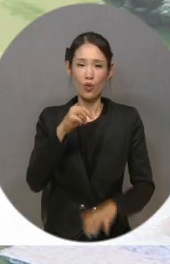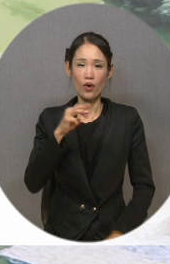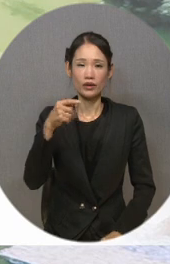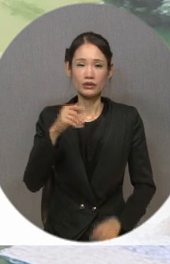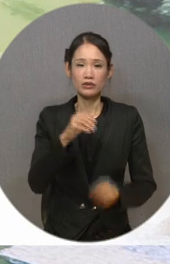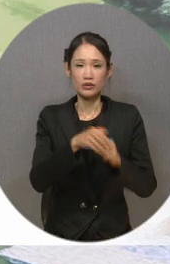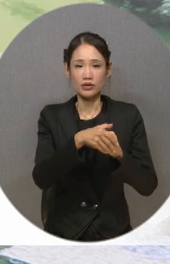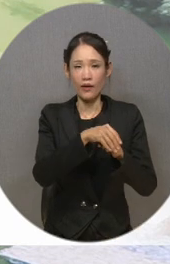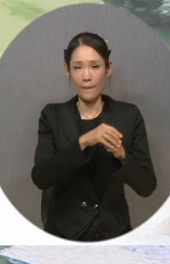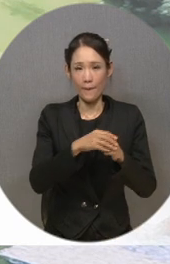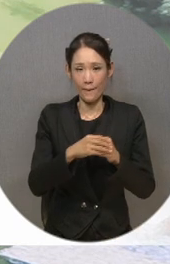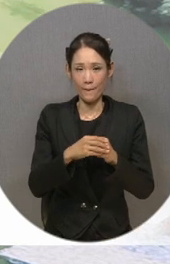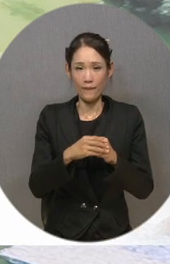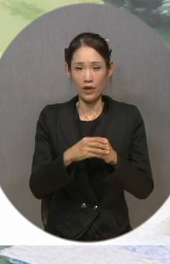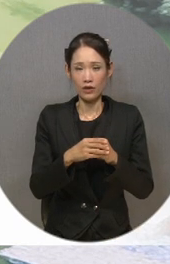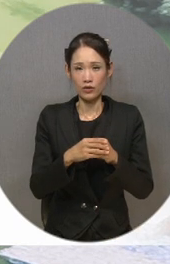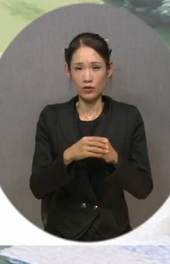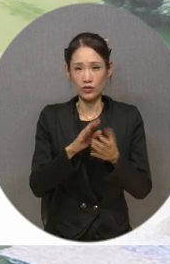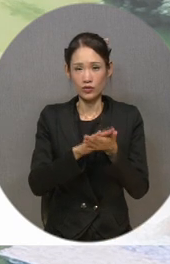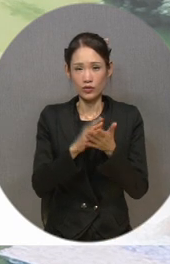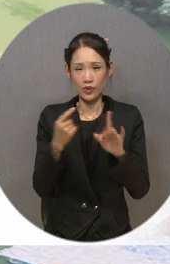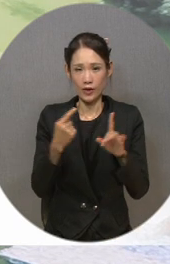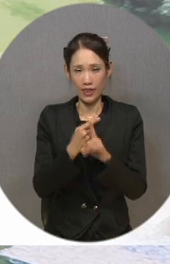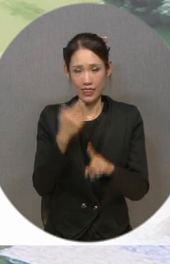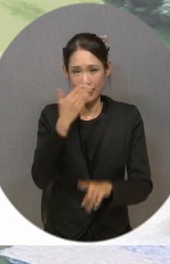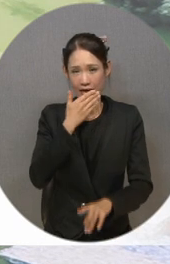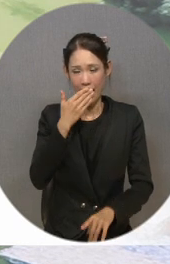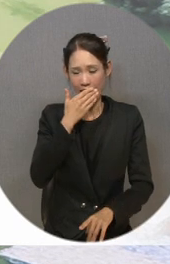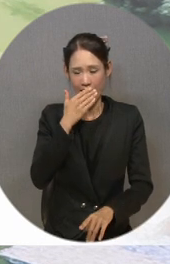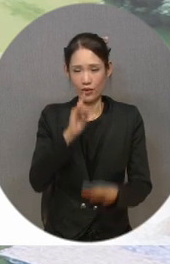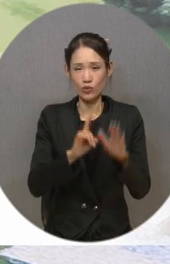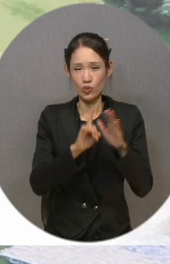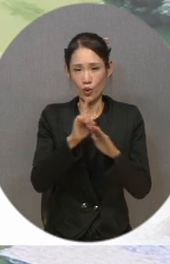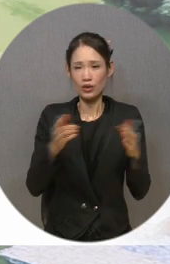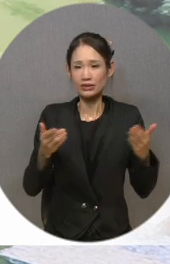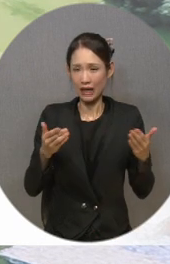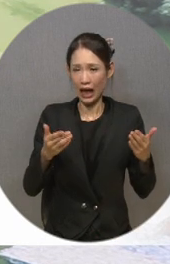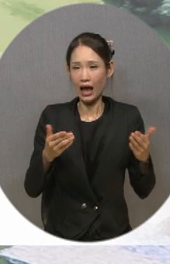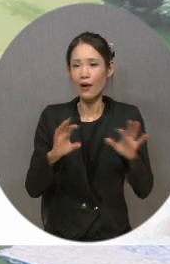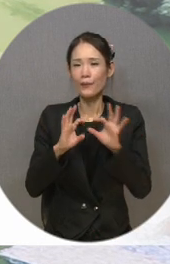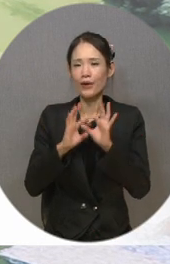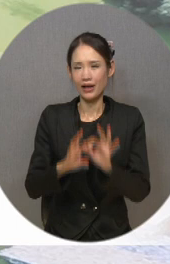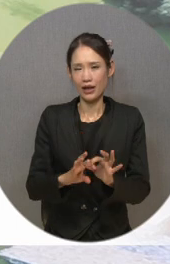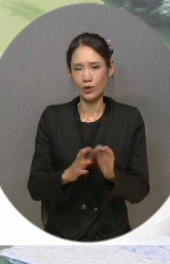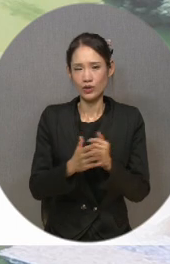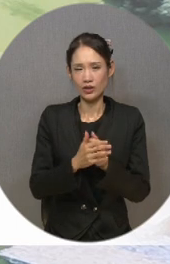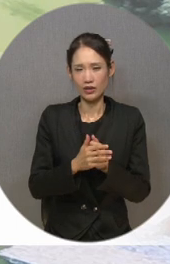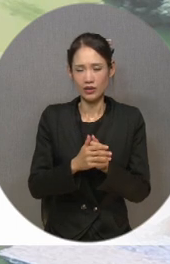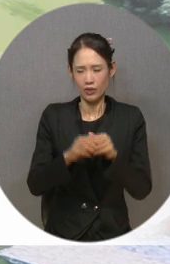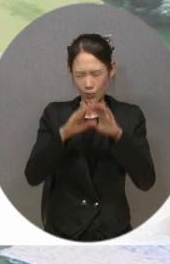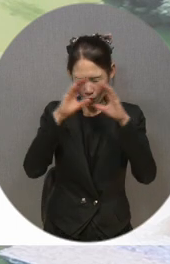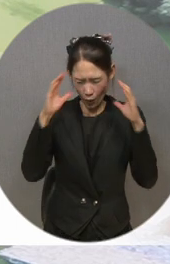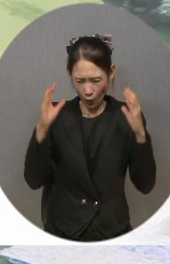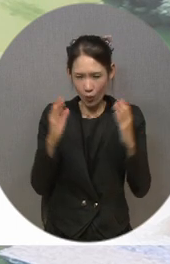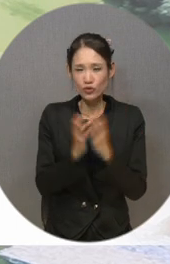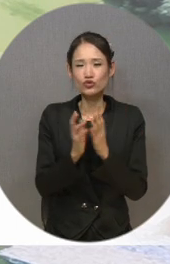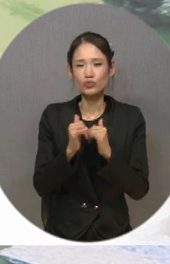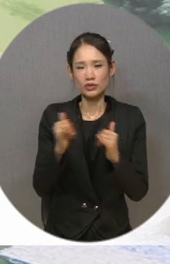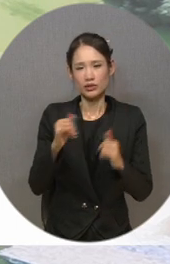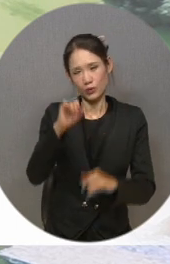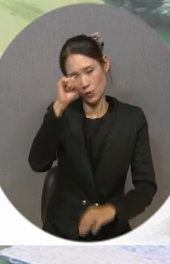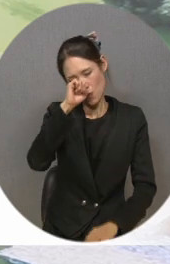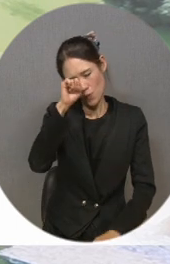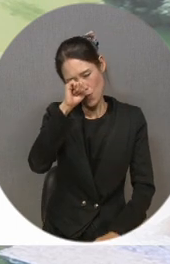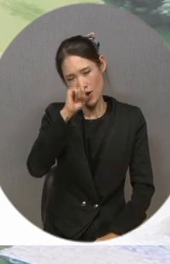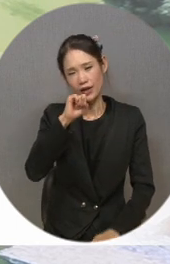복숭아는 지금 계량을 시켜 가지고 당도를 높이는 작업을 그동안 해왔습니다 그래서 전 국민들한테 사랑받는 월등